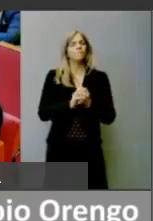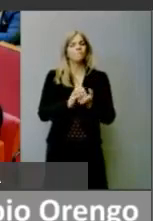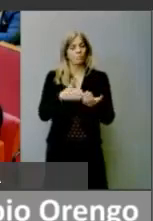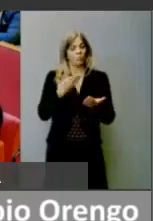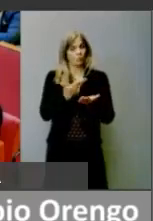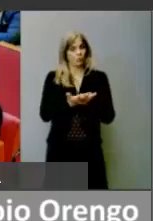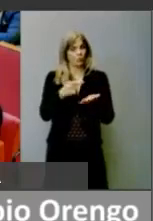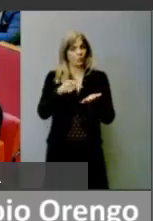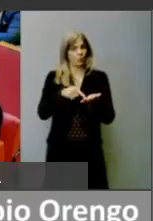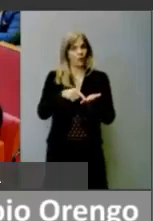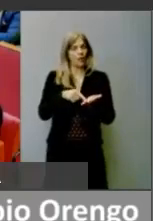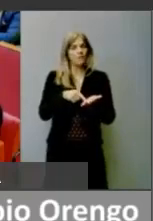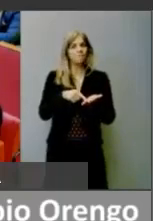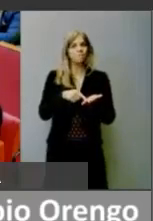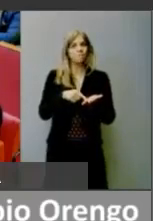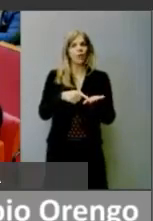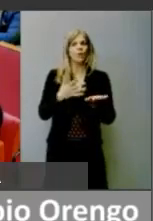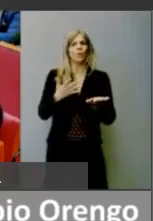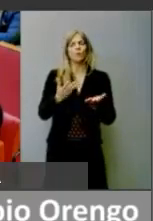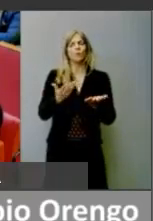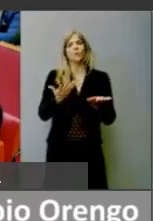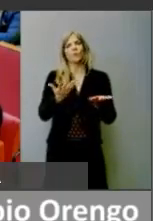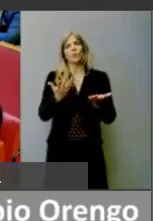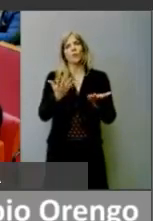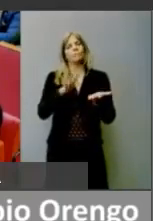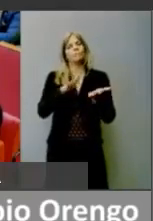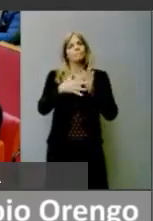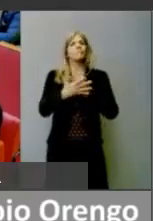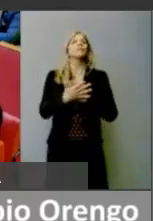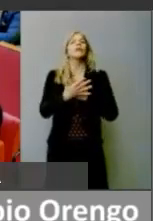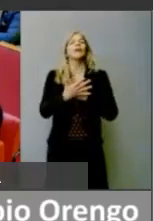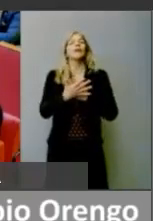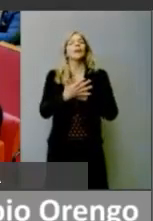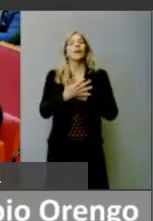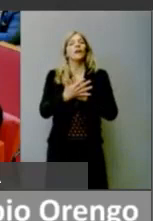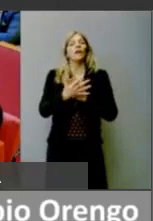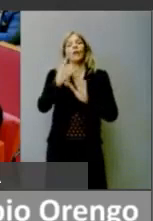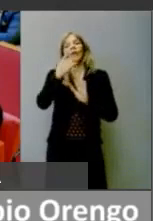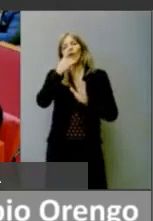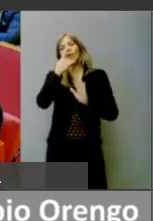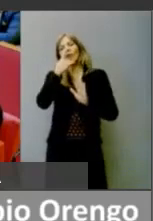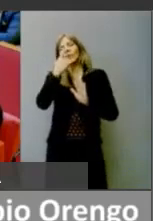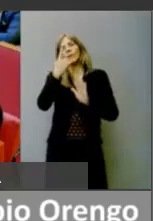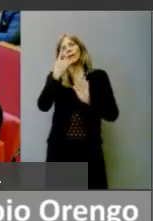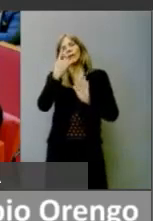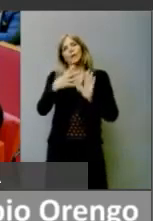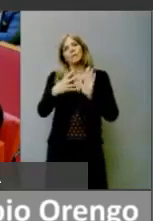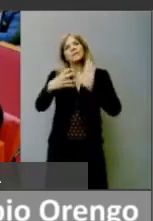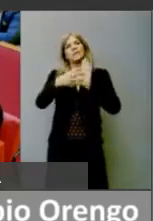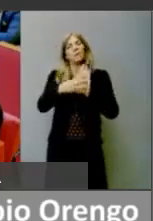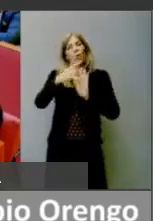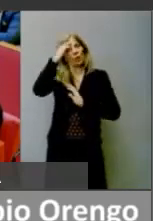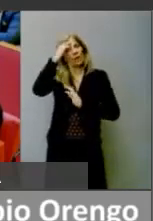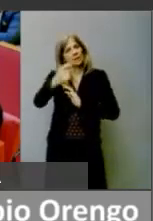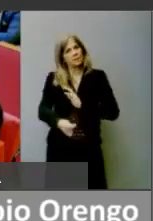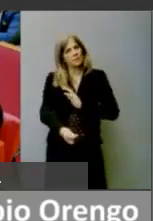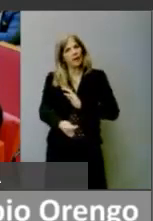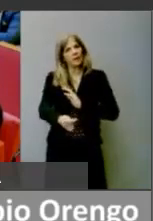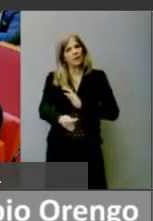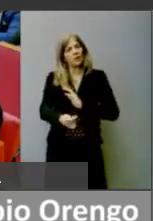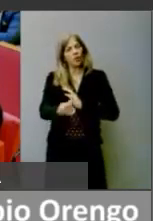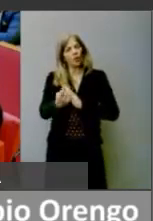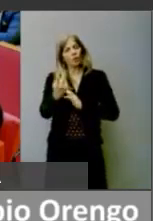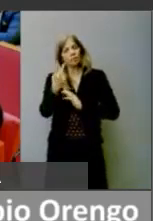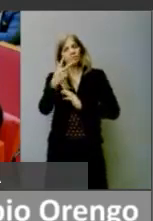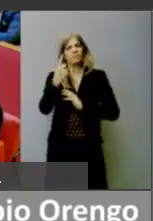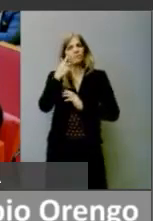un segno di rispetto soprattutto verso la sofferenza. Io credo che Genova debba